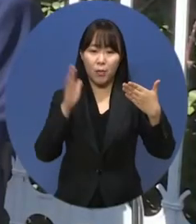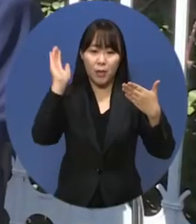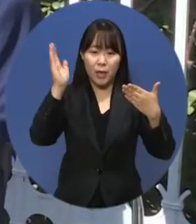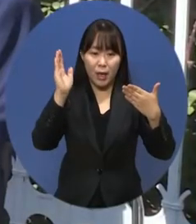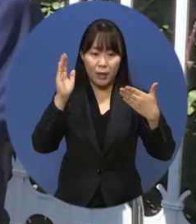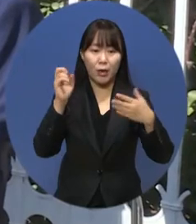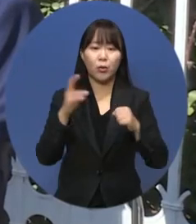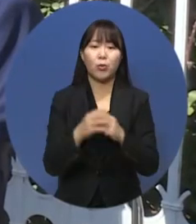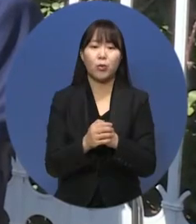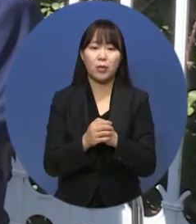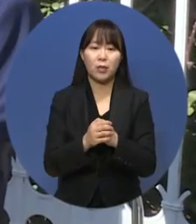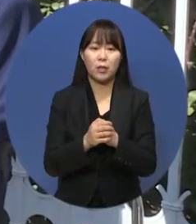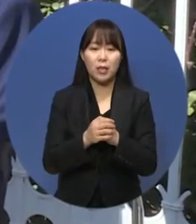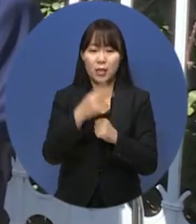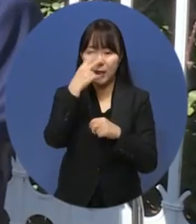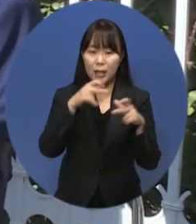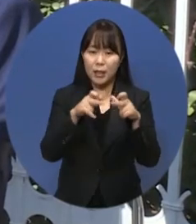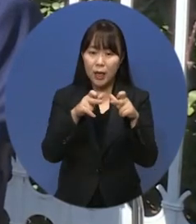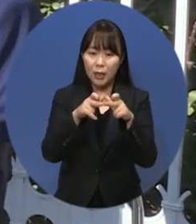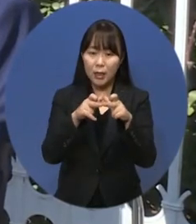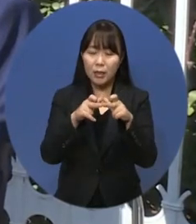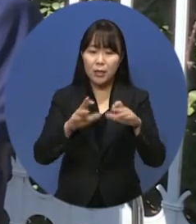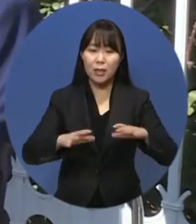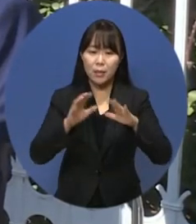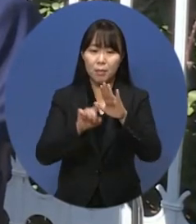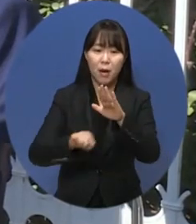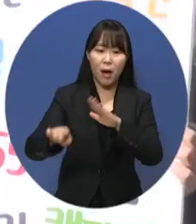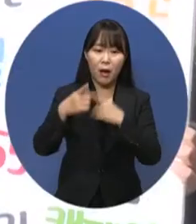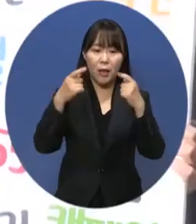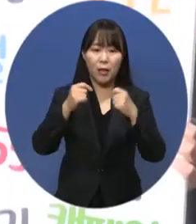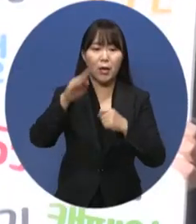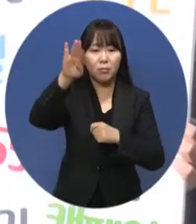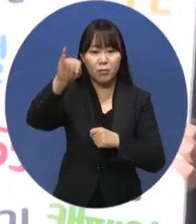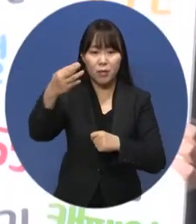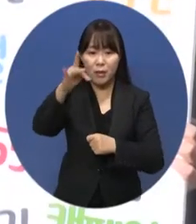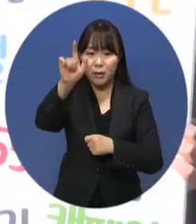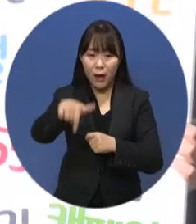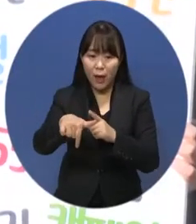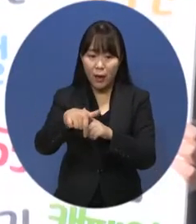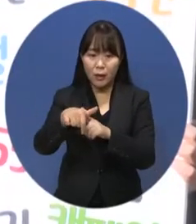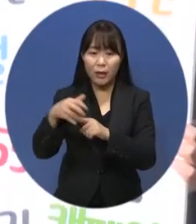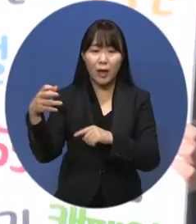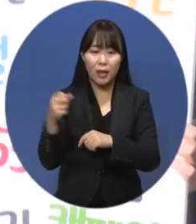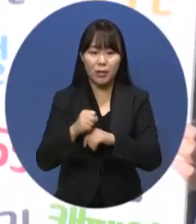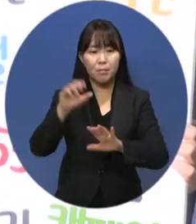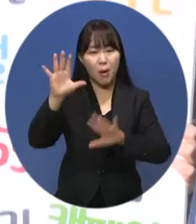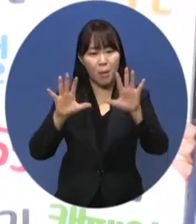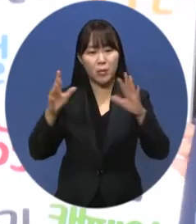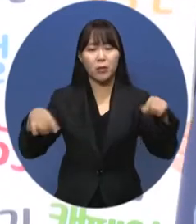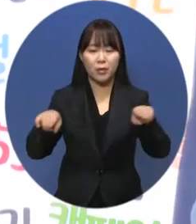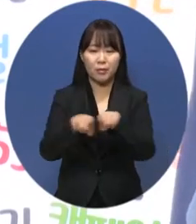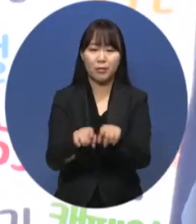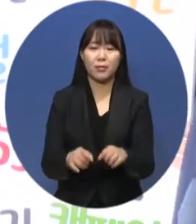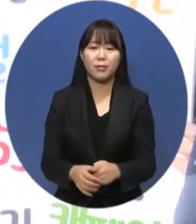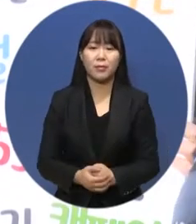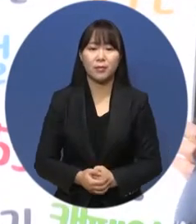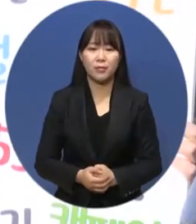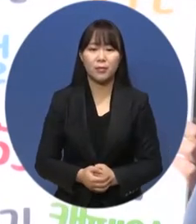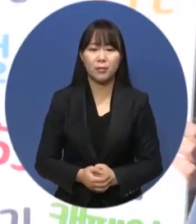시각장애인 주인공의 세상을 향한 도전을 담은 영화 블랙을 못해 부러워한 퍼포먼스가 펼쳐졌습니다